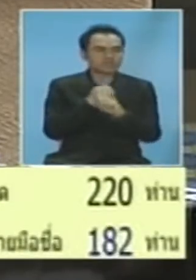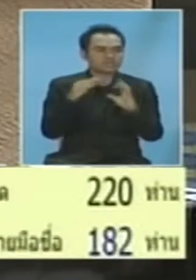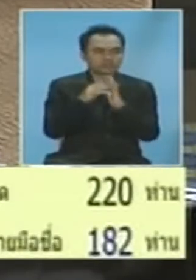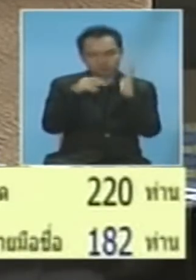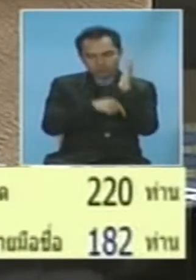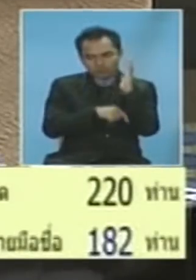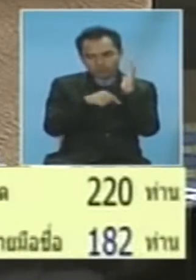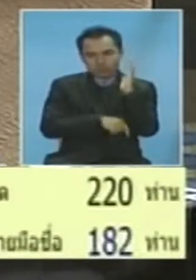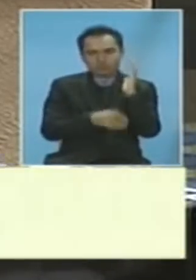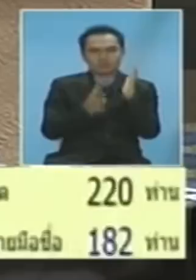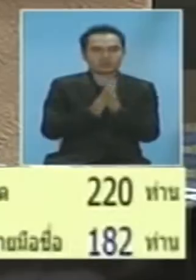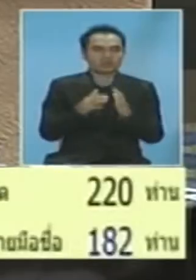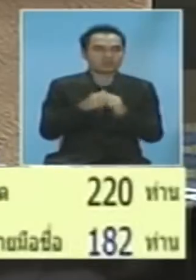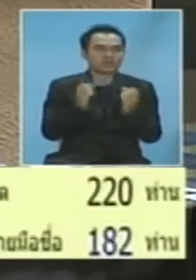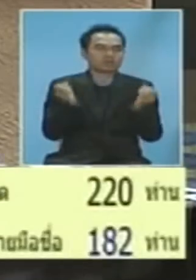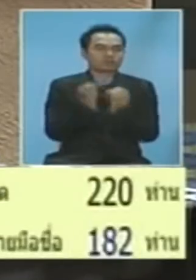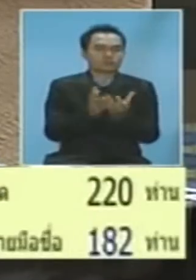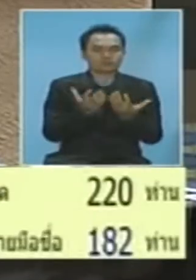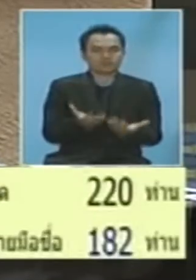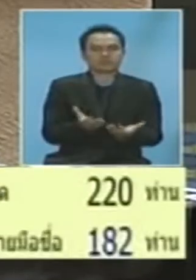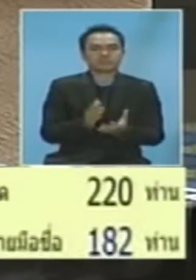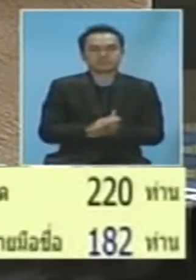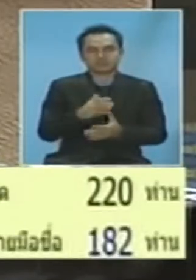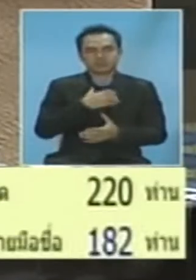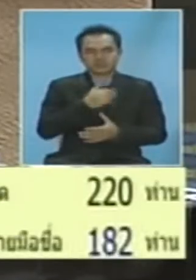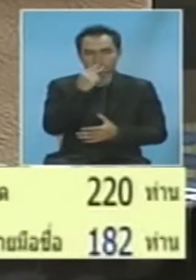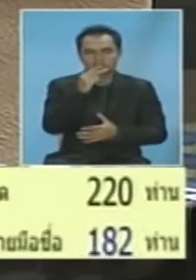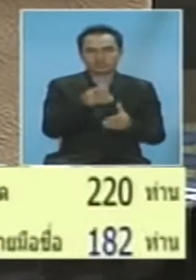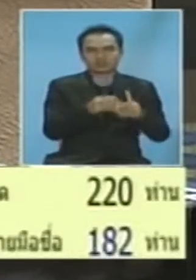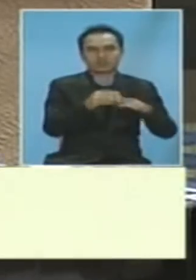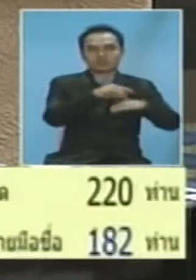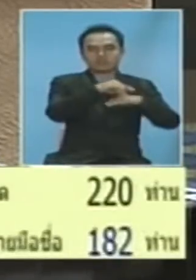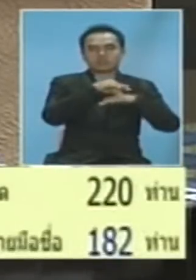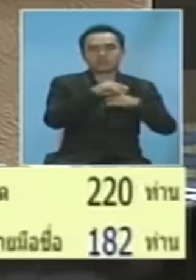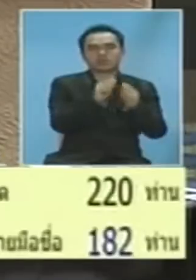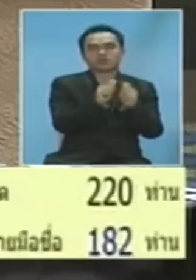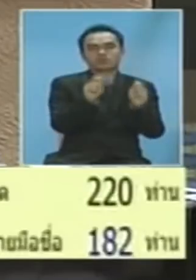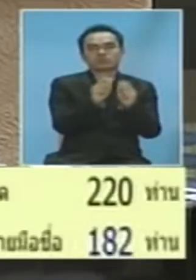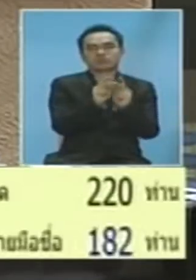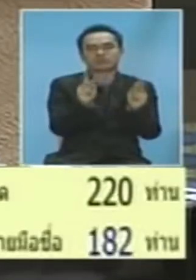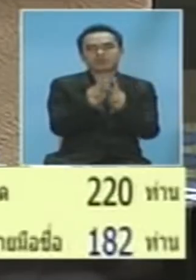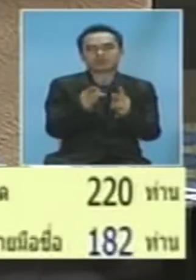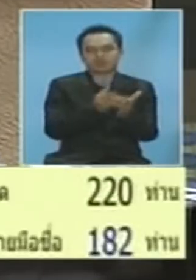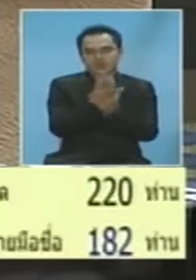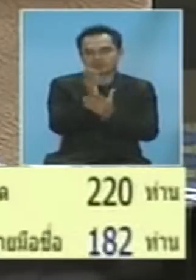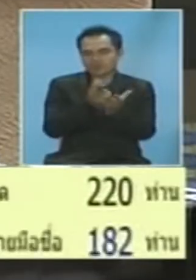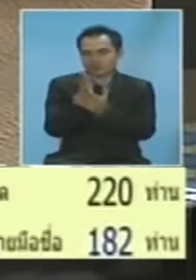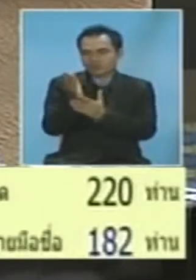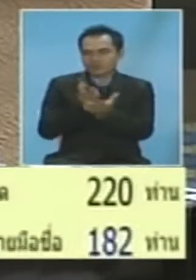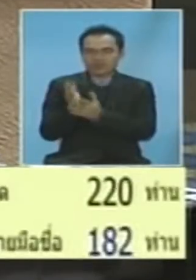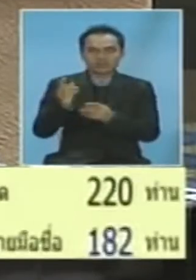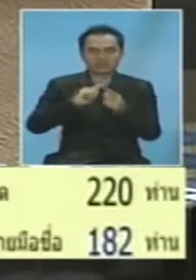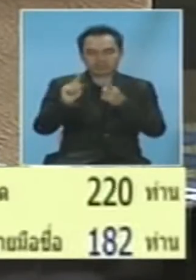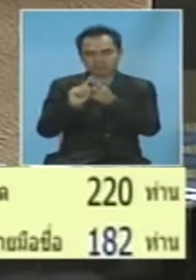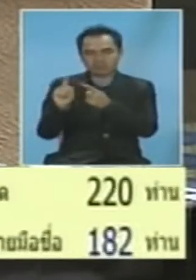ริตและความเสียหายโดยการแต่งตั้งอนุกรรมการต่างๆขึ้นมาหลายชุดมากม